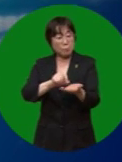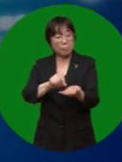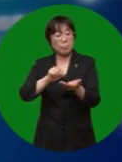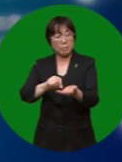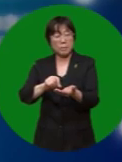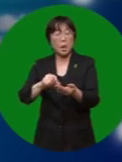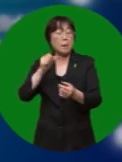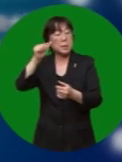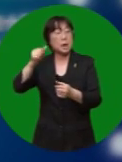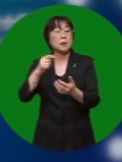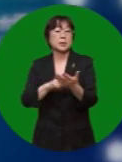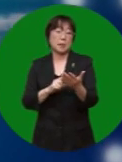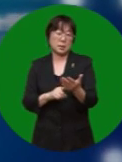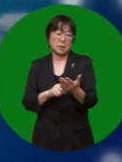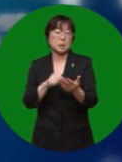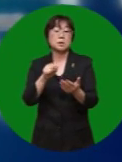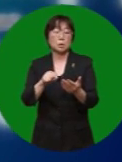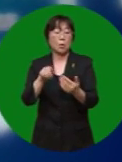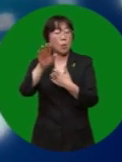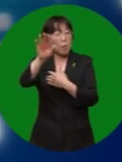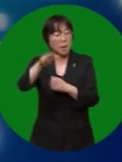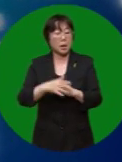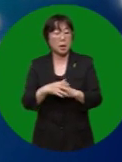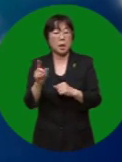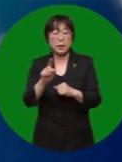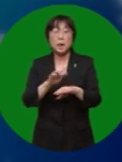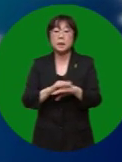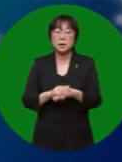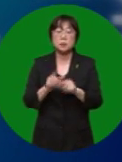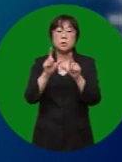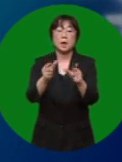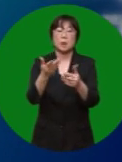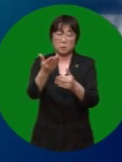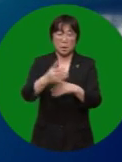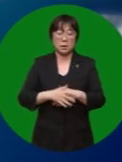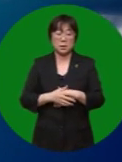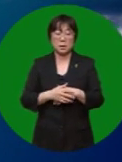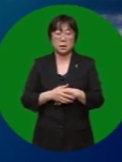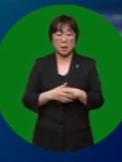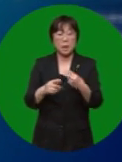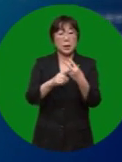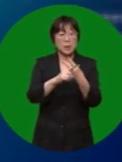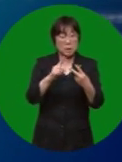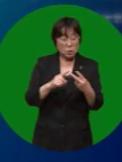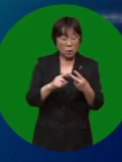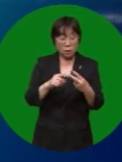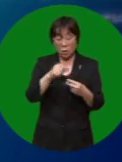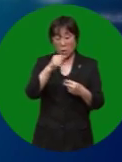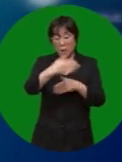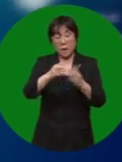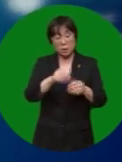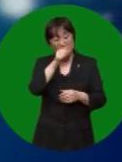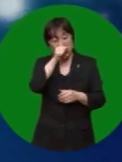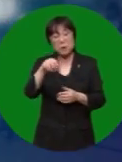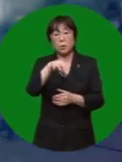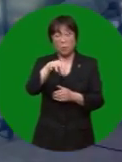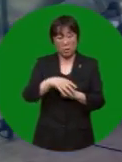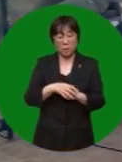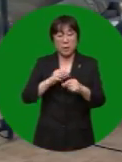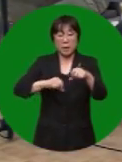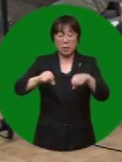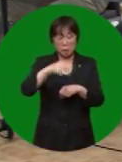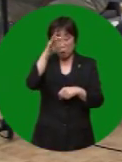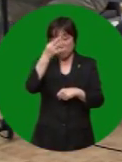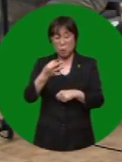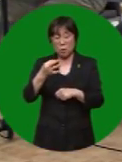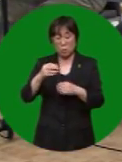こなかったんですよね。やっぱりここのところをこれからいかにしていくのか、まあ、昨日そういった部屋の良さというね、 これは逆に